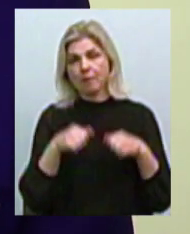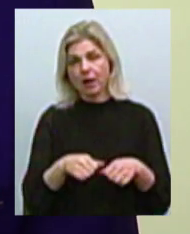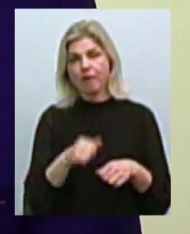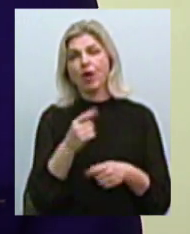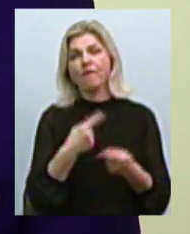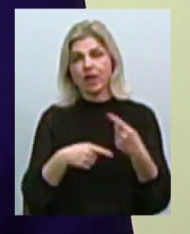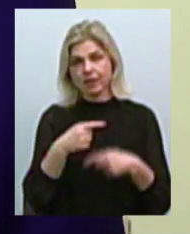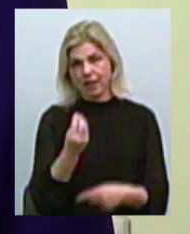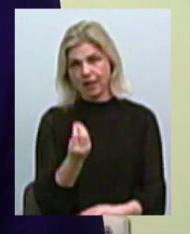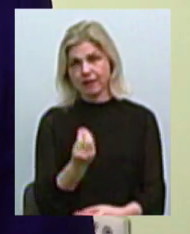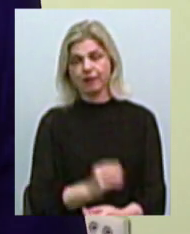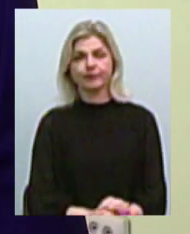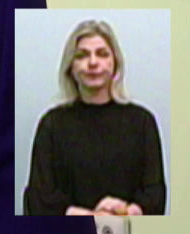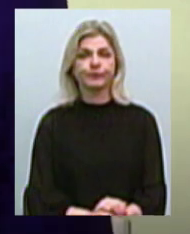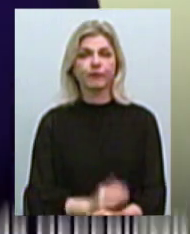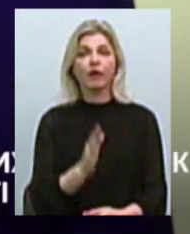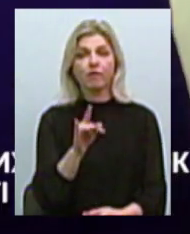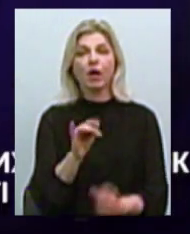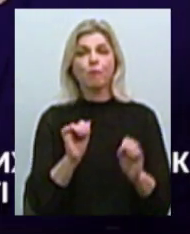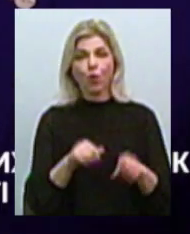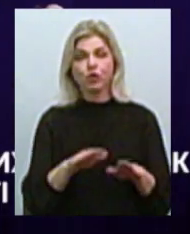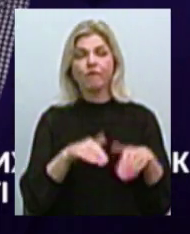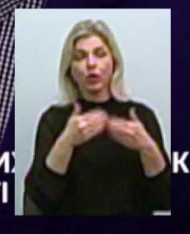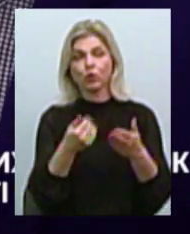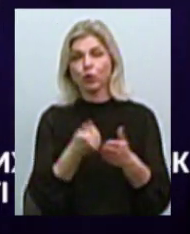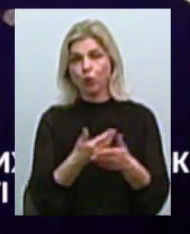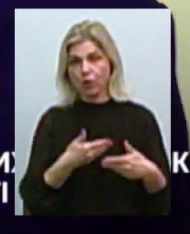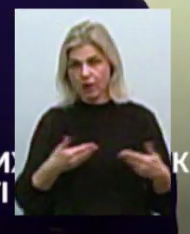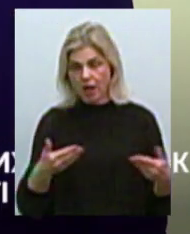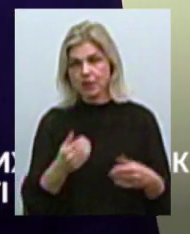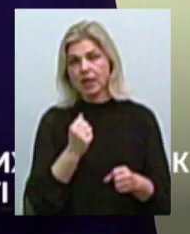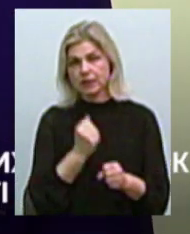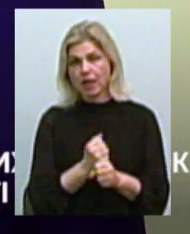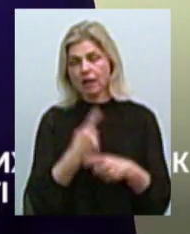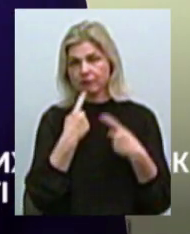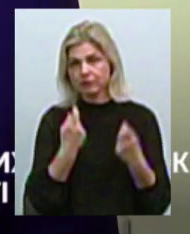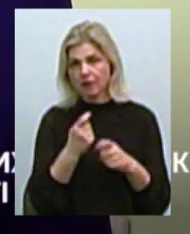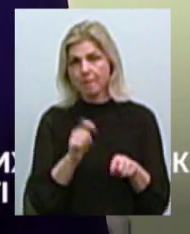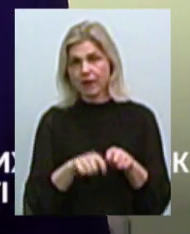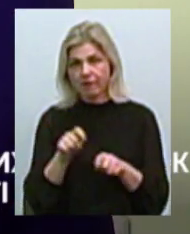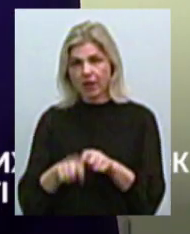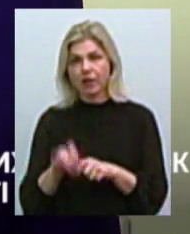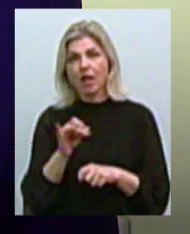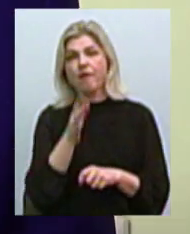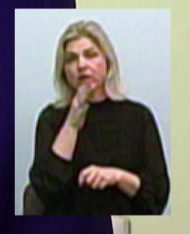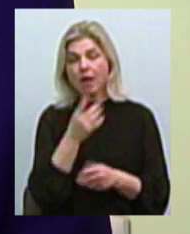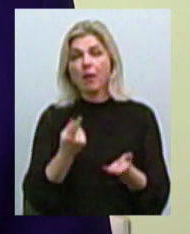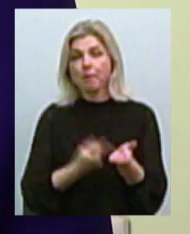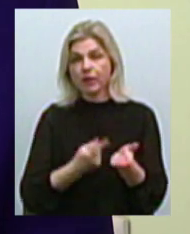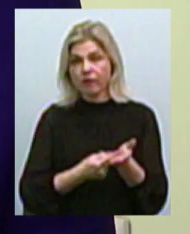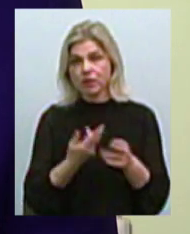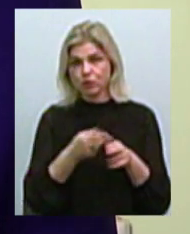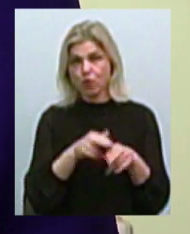повернення грошей. Ви зможете звернутися до нас і ми проведемо фактичну перевірку. І в разі підтвердження цього факту і